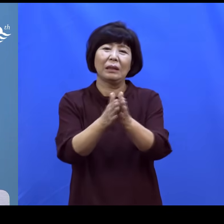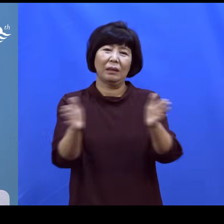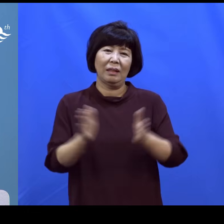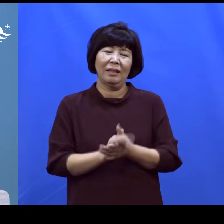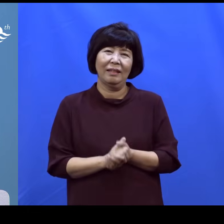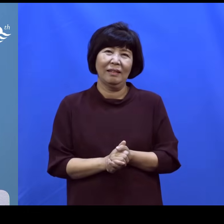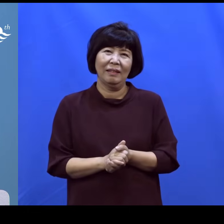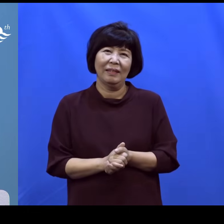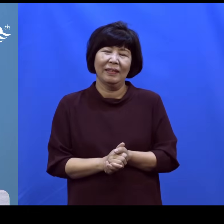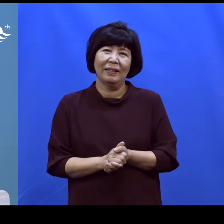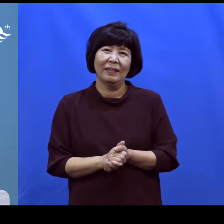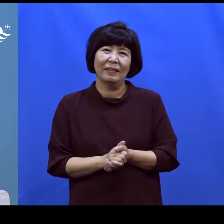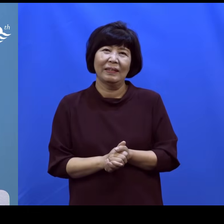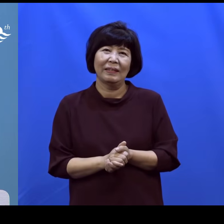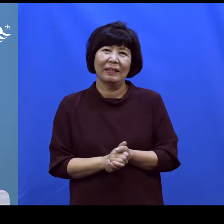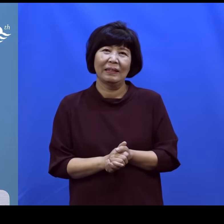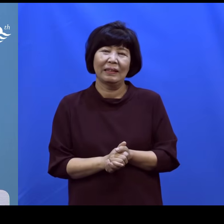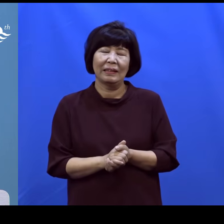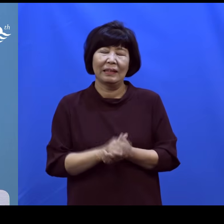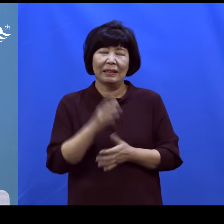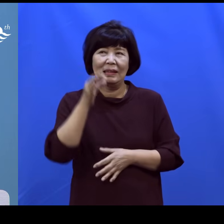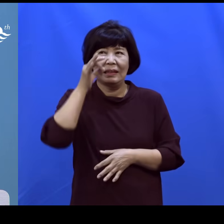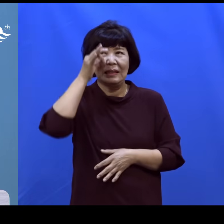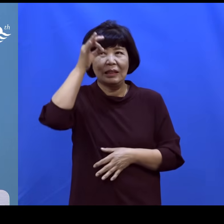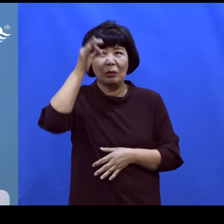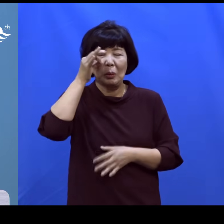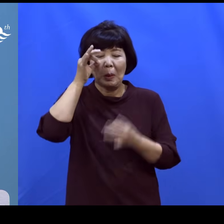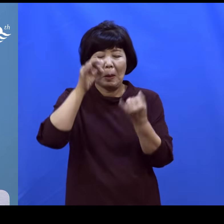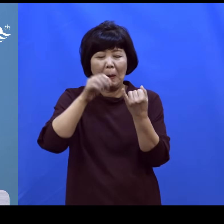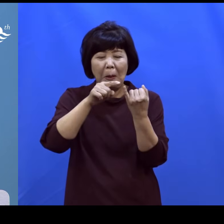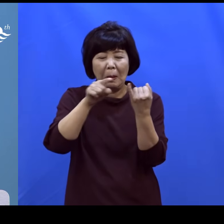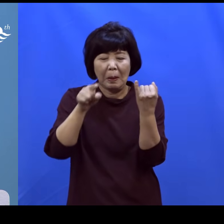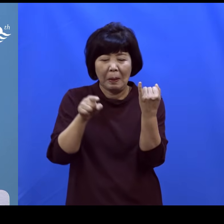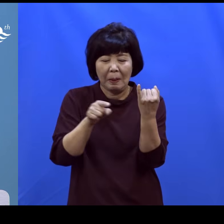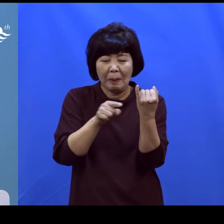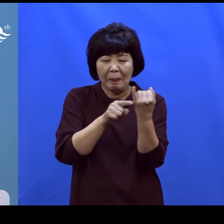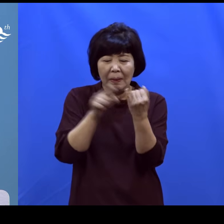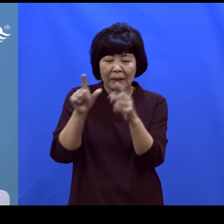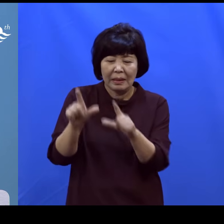게 아니라 뱃속에서 10개월을 자라는 거예요.